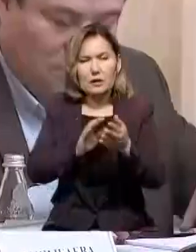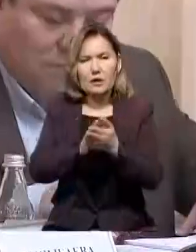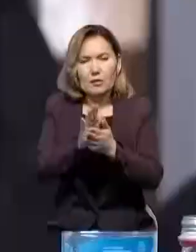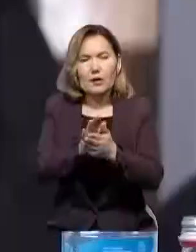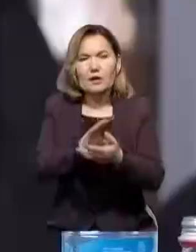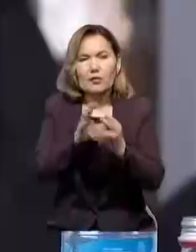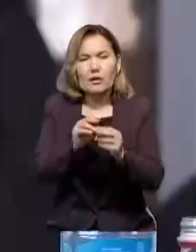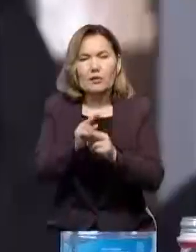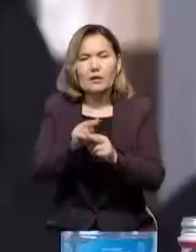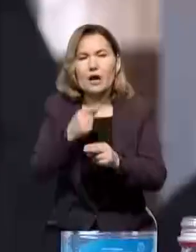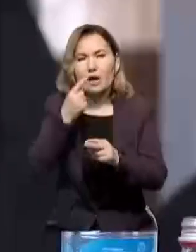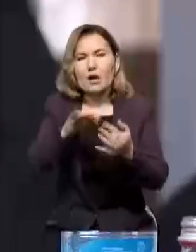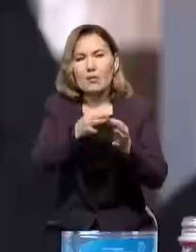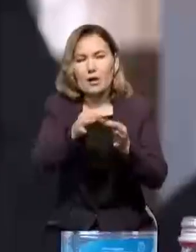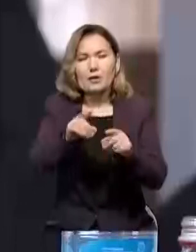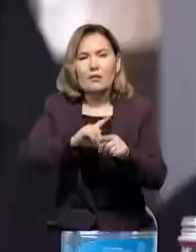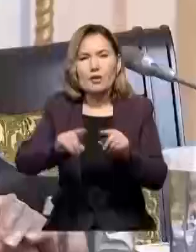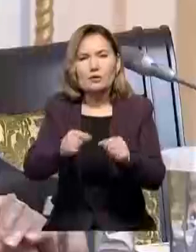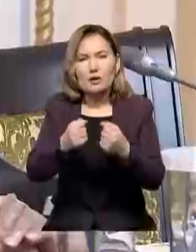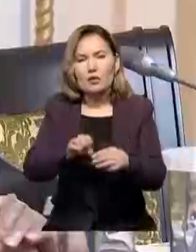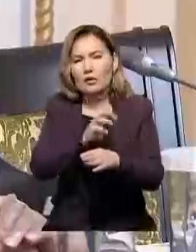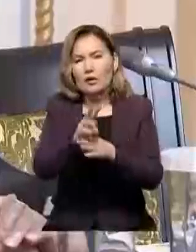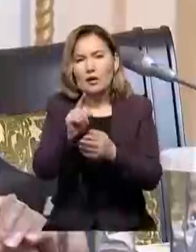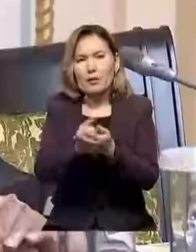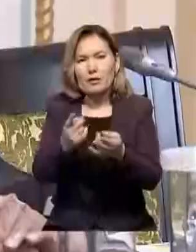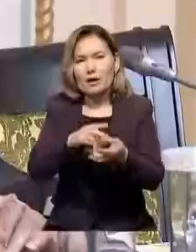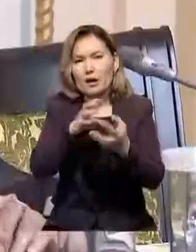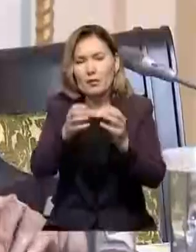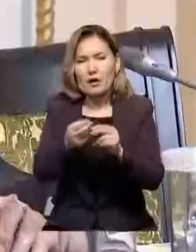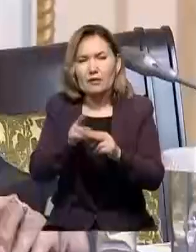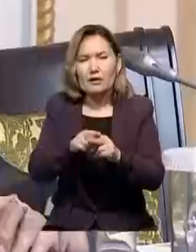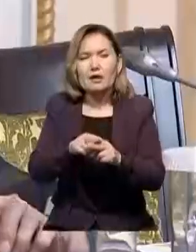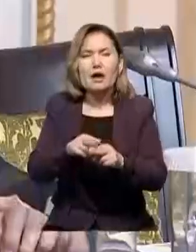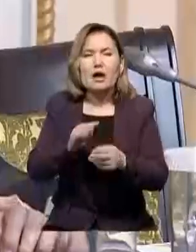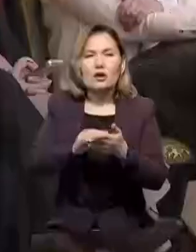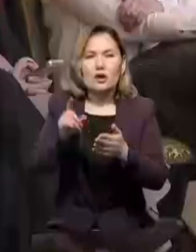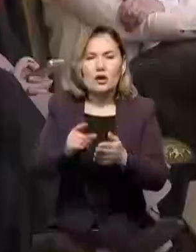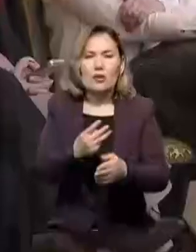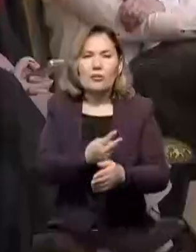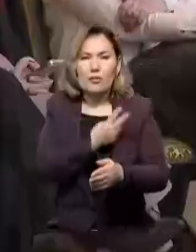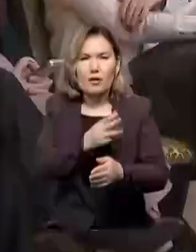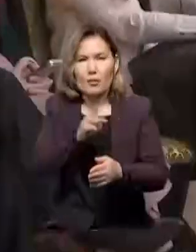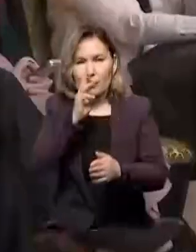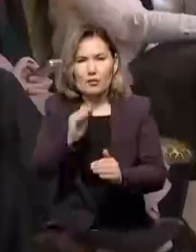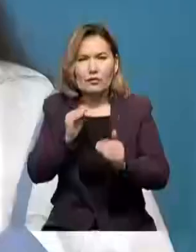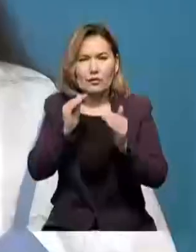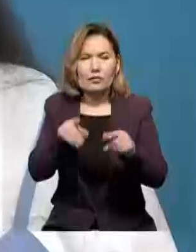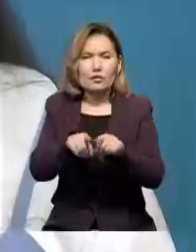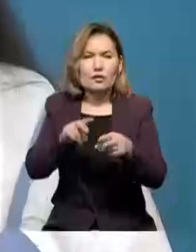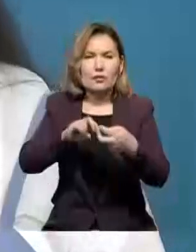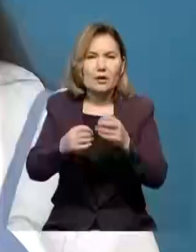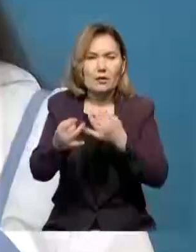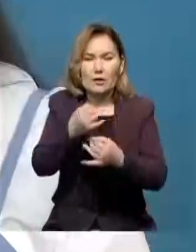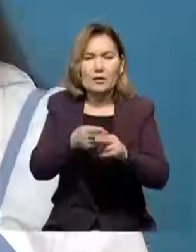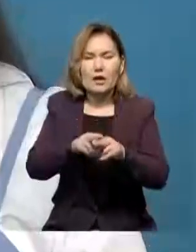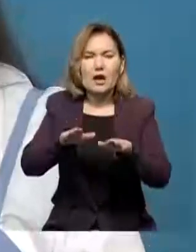газет пен журналды шалғай ауылдарға жылдам жеткізуде маңызды екенін айтты. Сонымен қатар тілшілерді ынталандыру жайын қарастырса дейді. Жергілікті